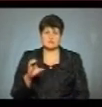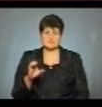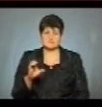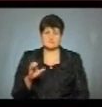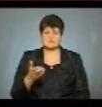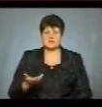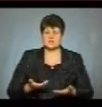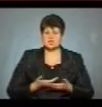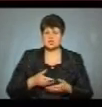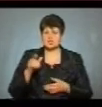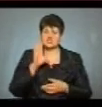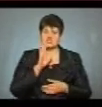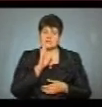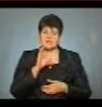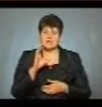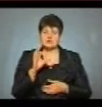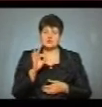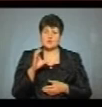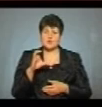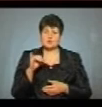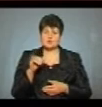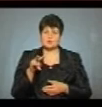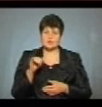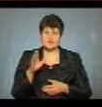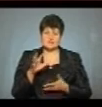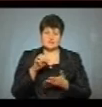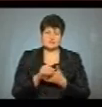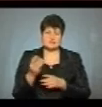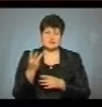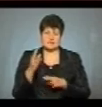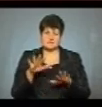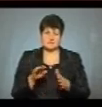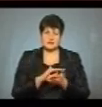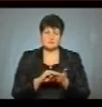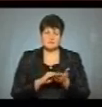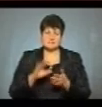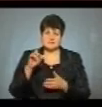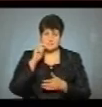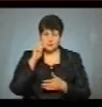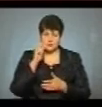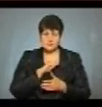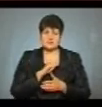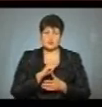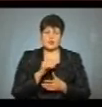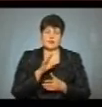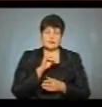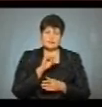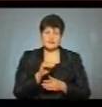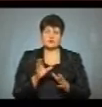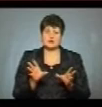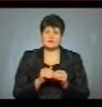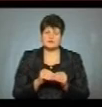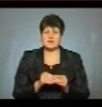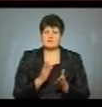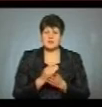Жителька Сусулівки, що на Тернопільщині, Наталія Шпак посіла третє місце у написанні всеукраїнського диктанту єдності. Вона